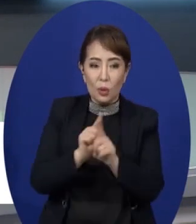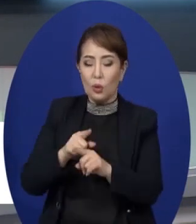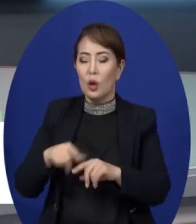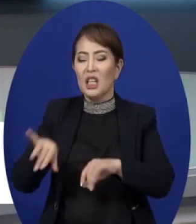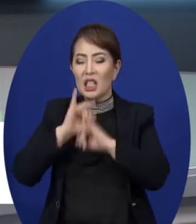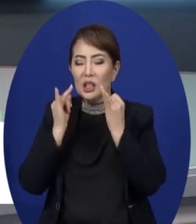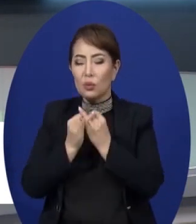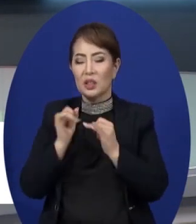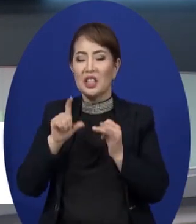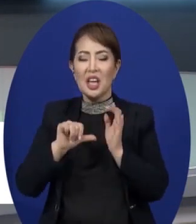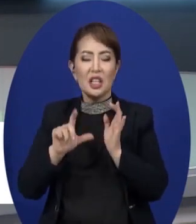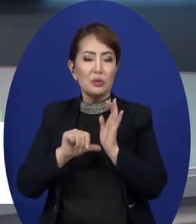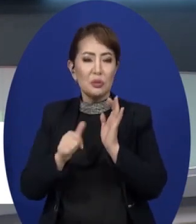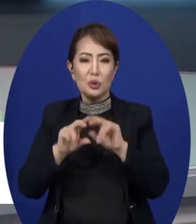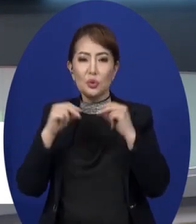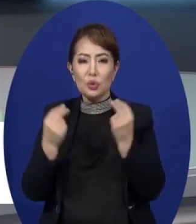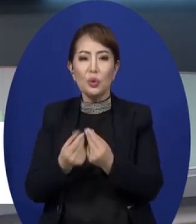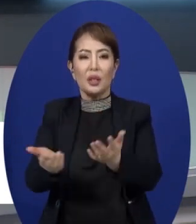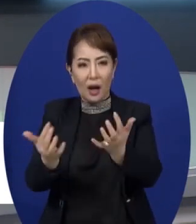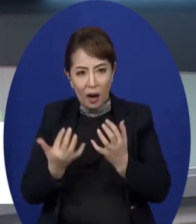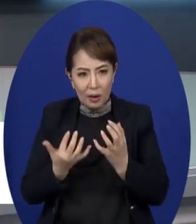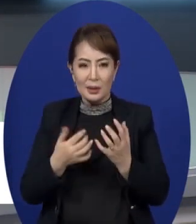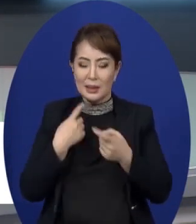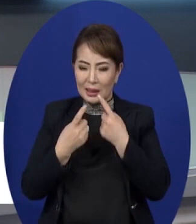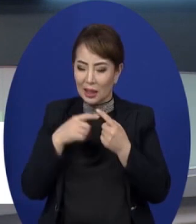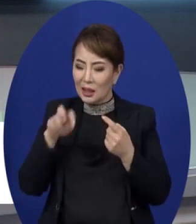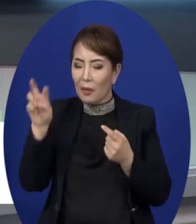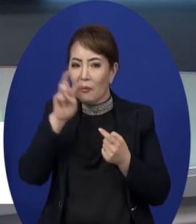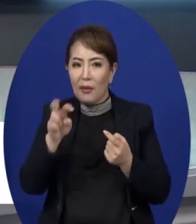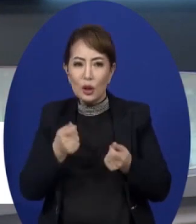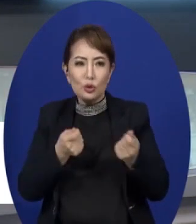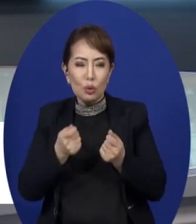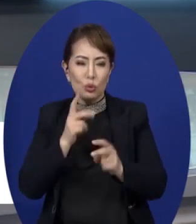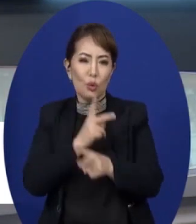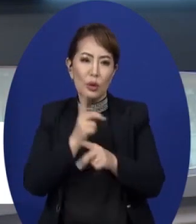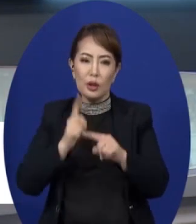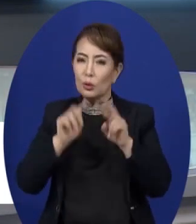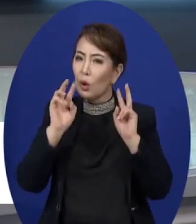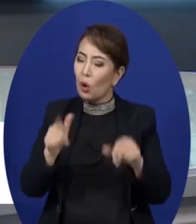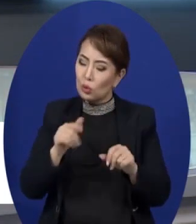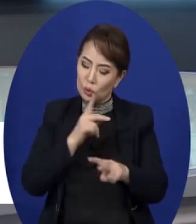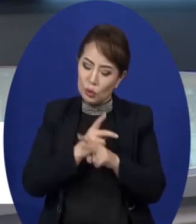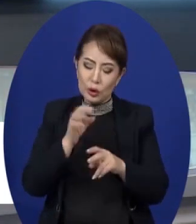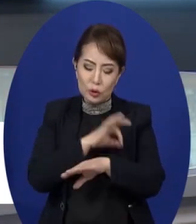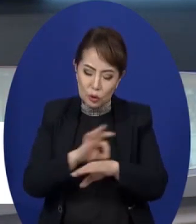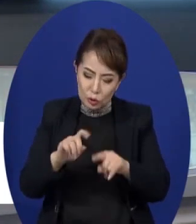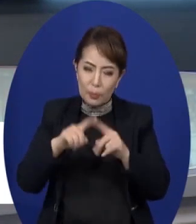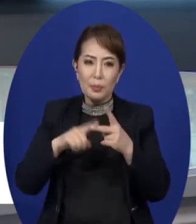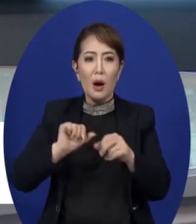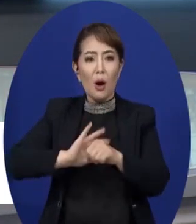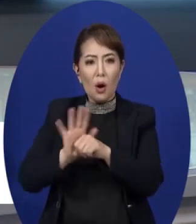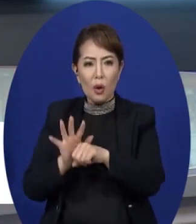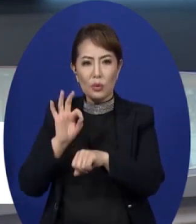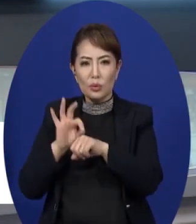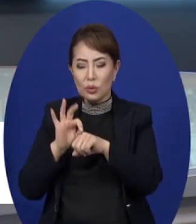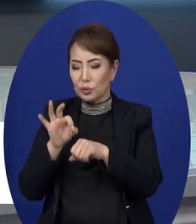чуулганыг нэн даруй зарлан хуралдуулах, ээлжит бус чуулганаар валютын зохицуулалтын тухай хуульд нэмэлт оруулах тухай хуулийн төсөл болон коронавирус